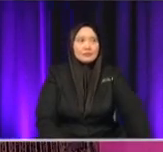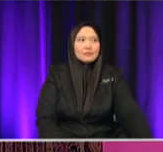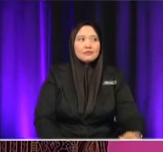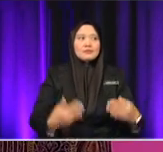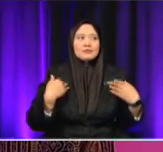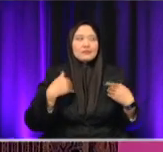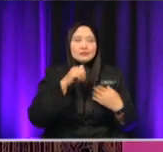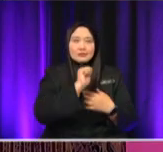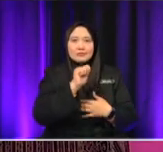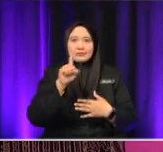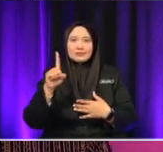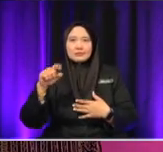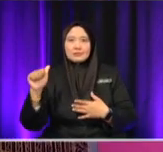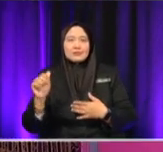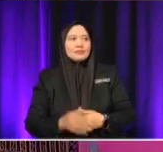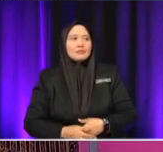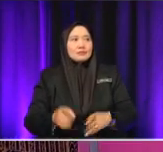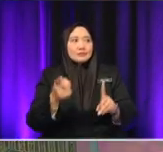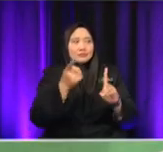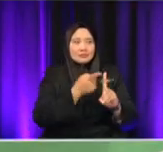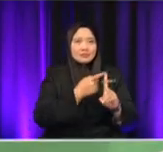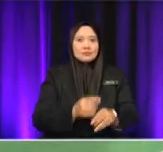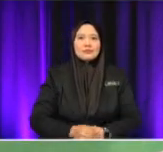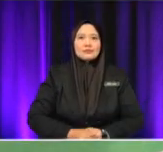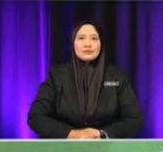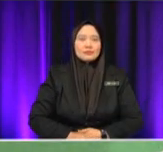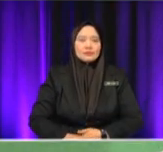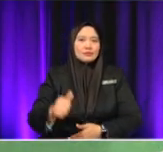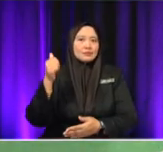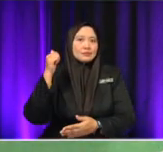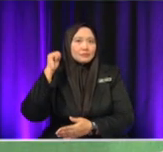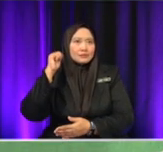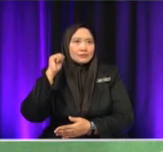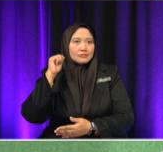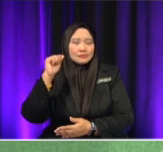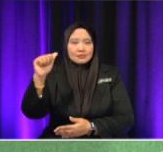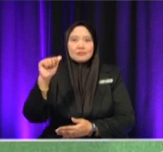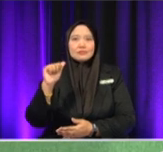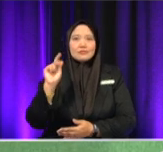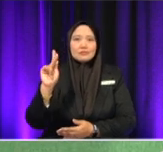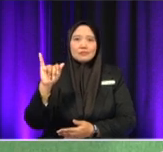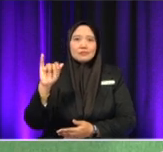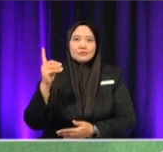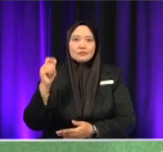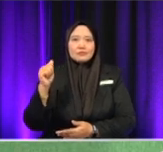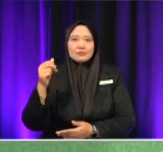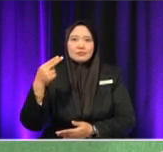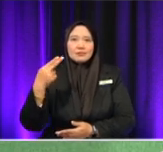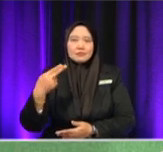adalah akidah kita lihat di sini ya Apakah tanggung jawab suami dan istri dalam